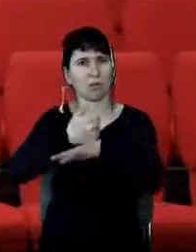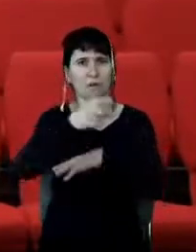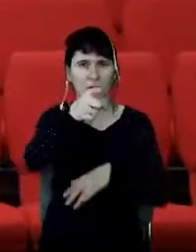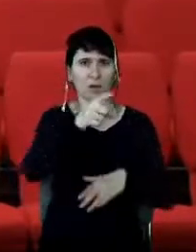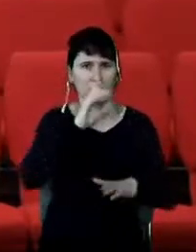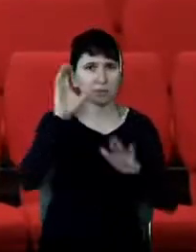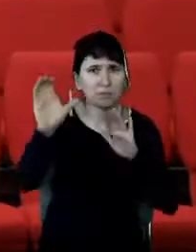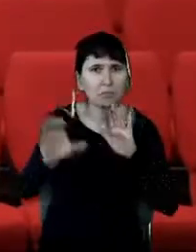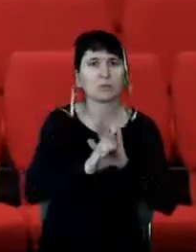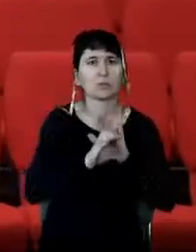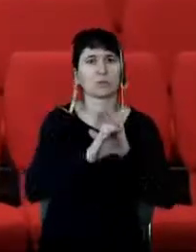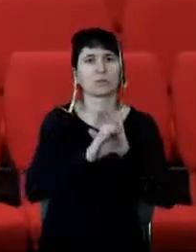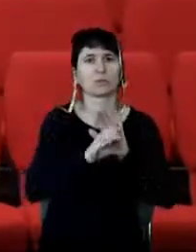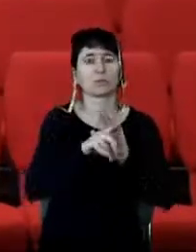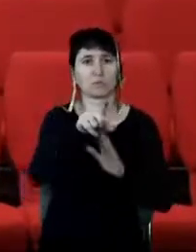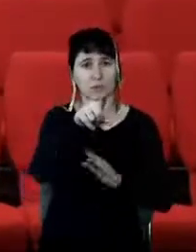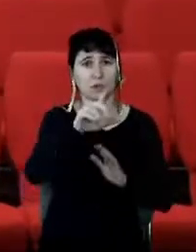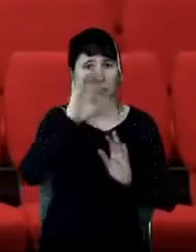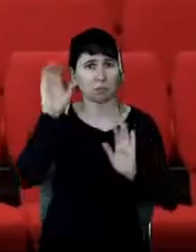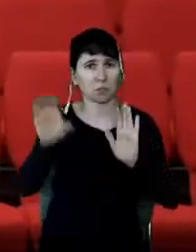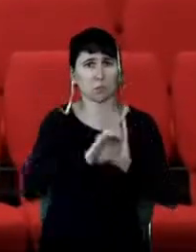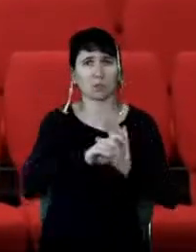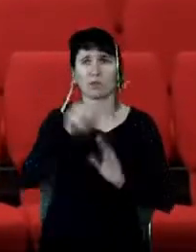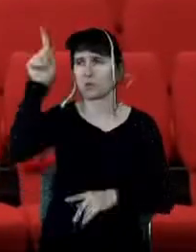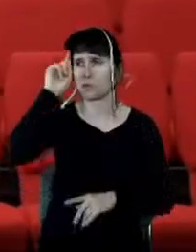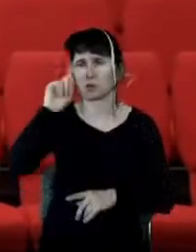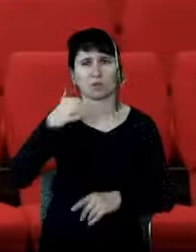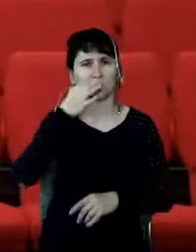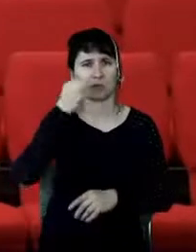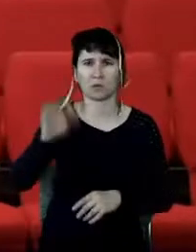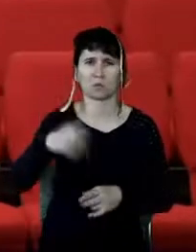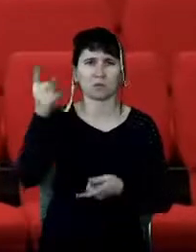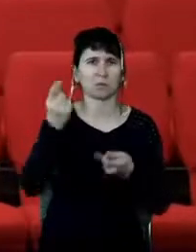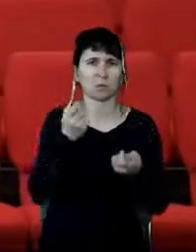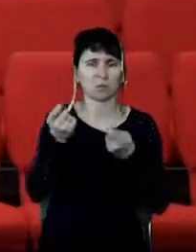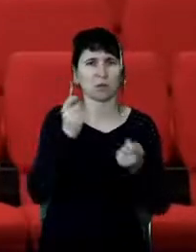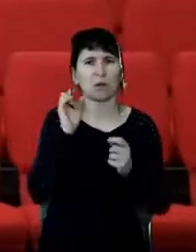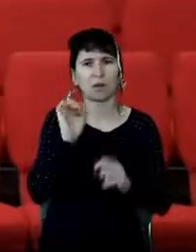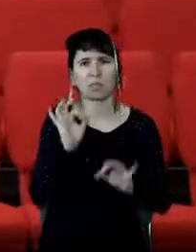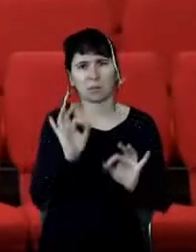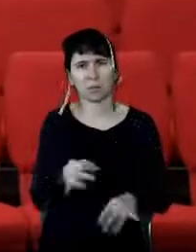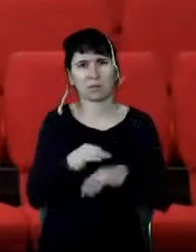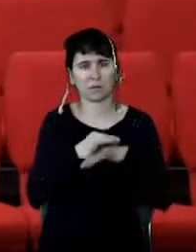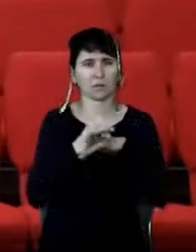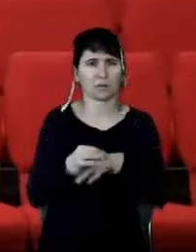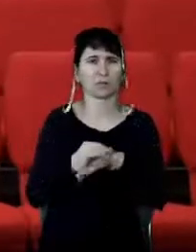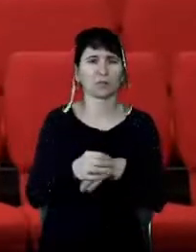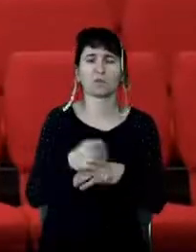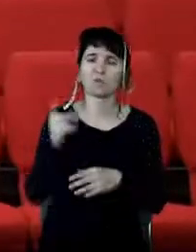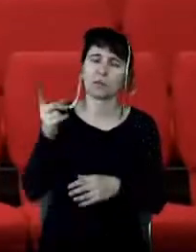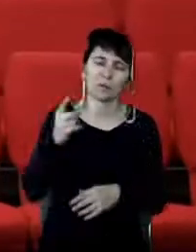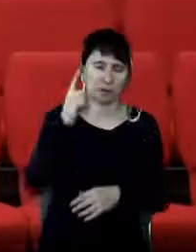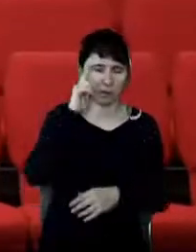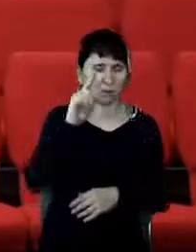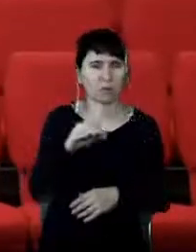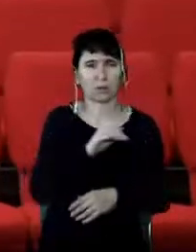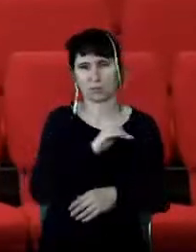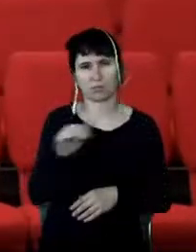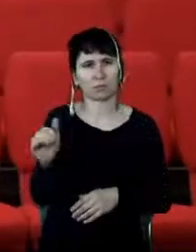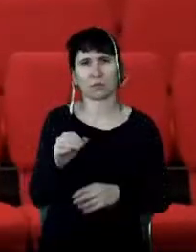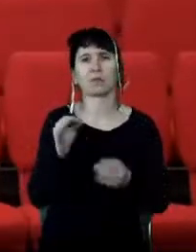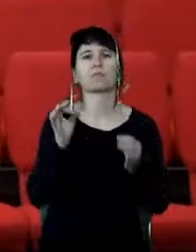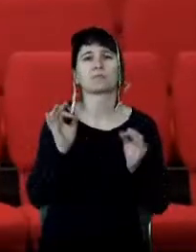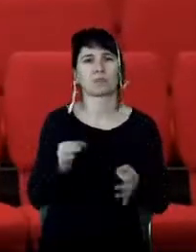буде полководцем. Він знає, він вміло знає, він талановитий, він вмілий, він досконалий, він знає, як